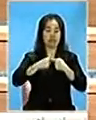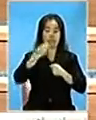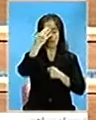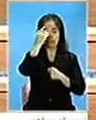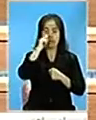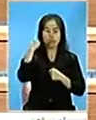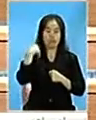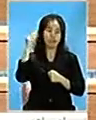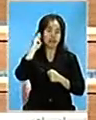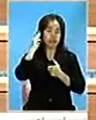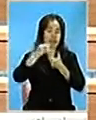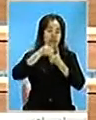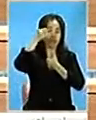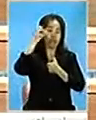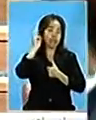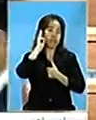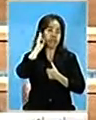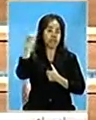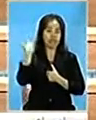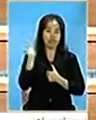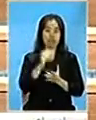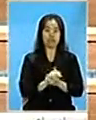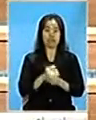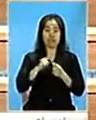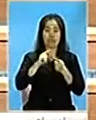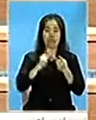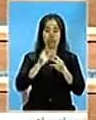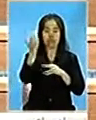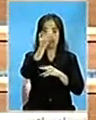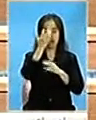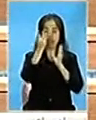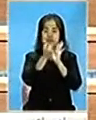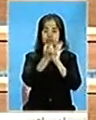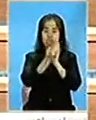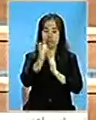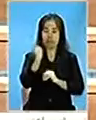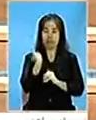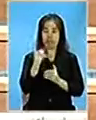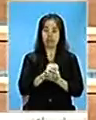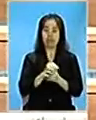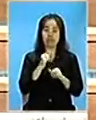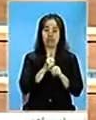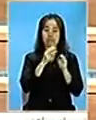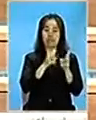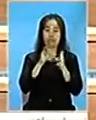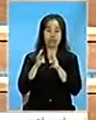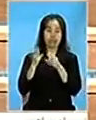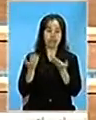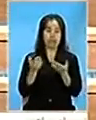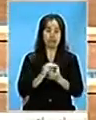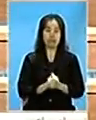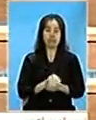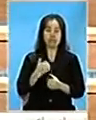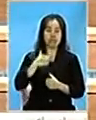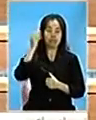วิทยุชุมชนท่านประธานมีสถานีโทรทัศน์ผ่านดาวเทียมทำอย่างไรครับก็โฆษ